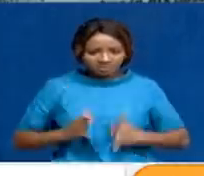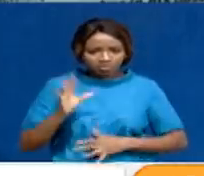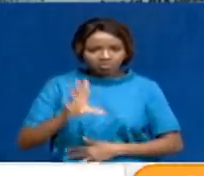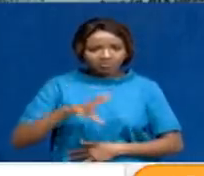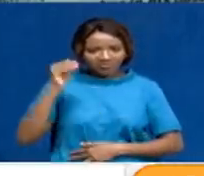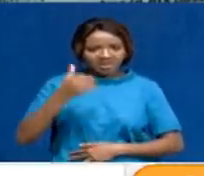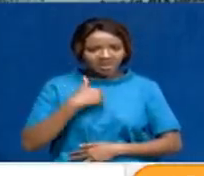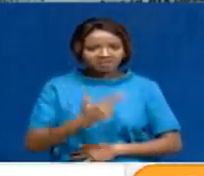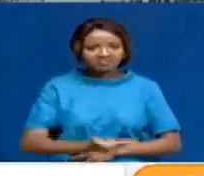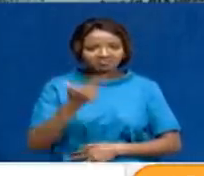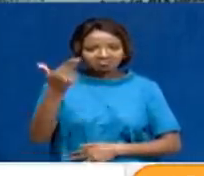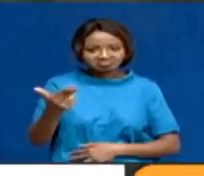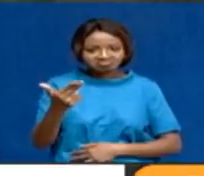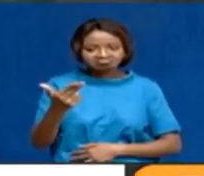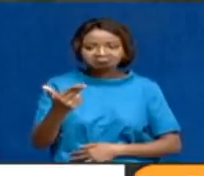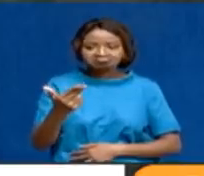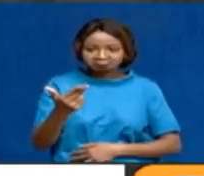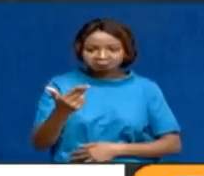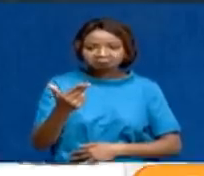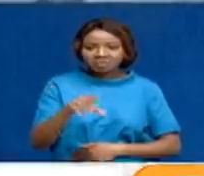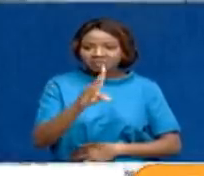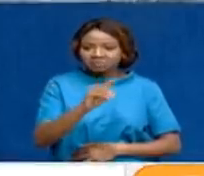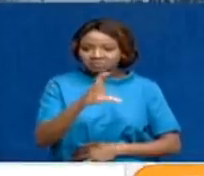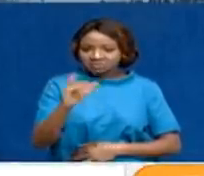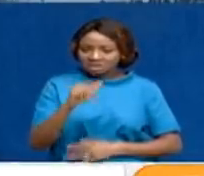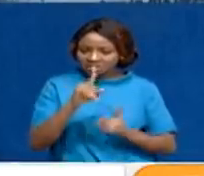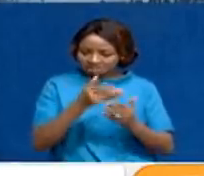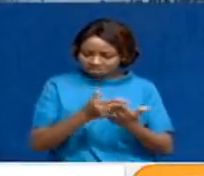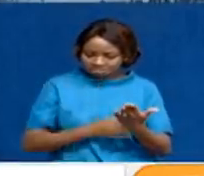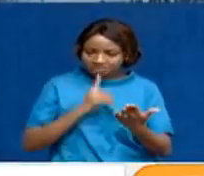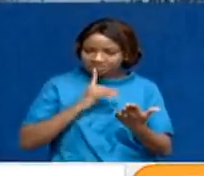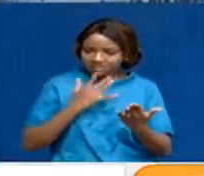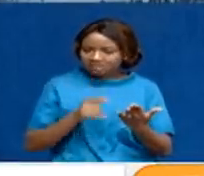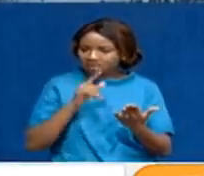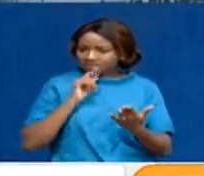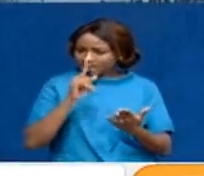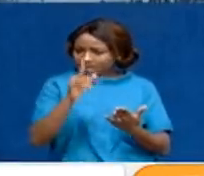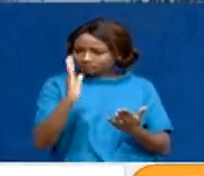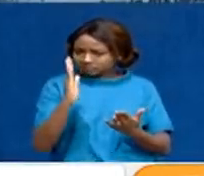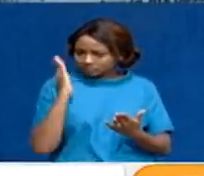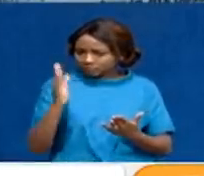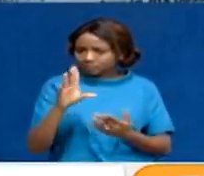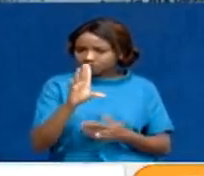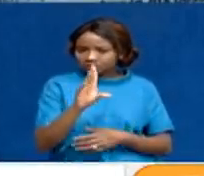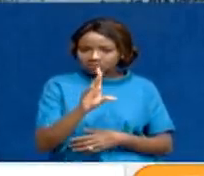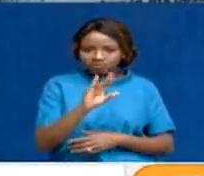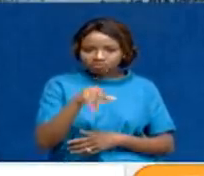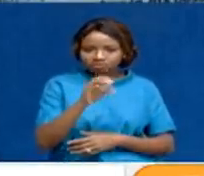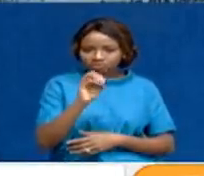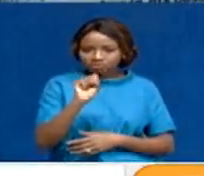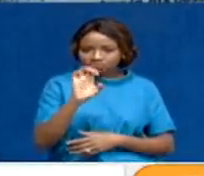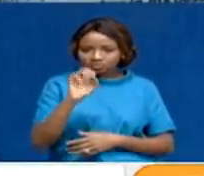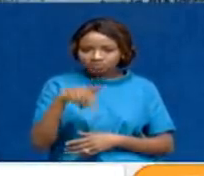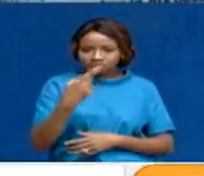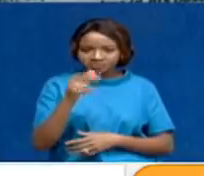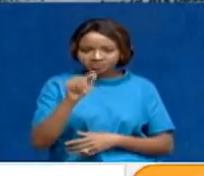na bunduki hiyo. Taarifa ya DCI ikiendelea kueleza kuwa mlinzi huyo kwa jina Joseph Toyendo Mogedi